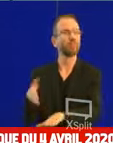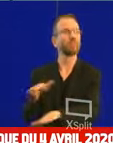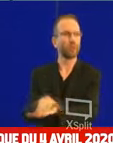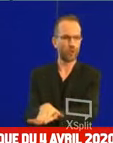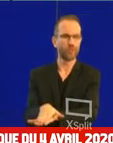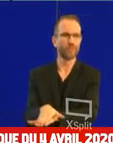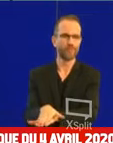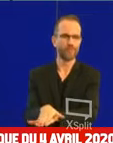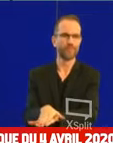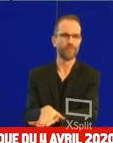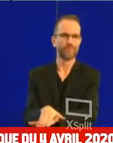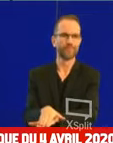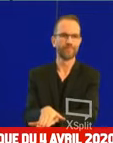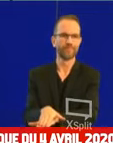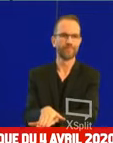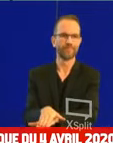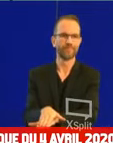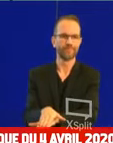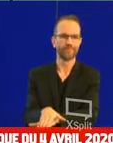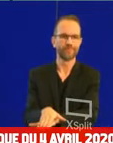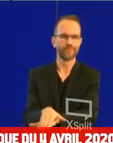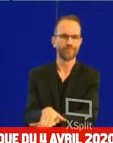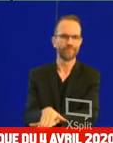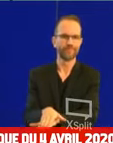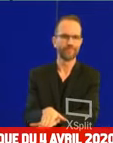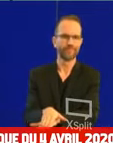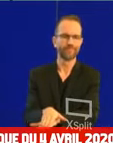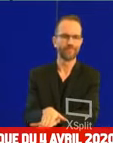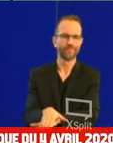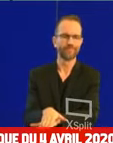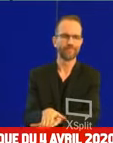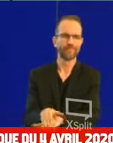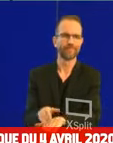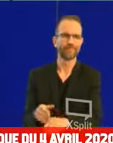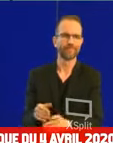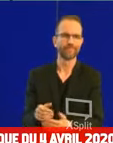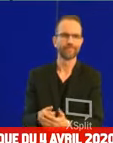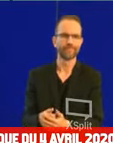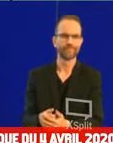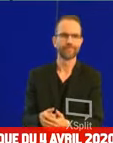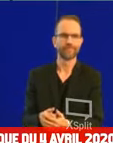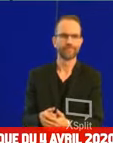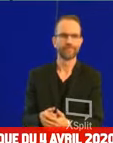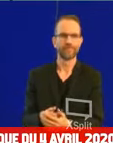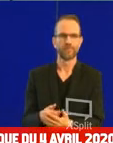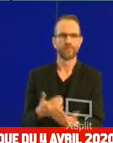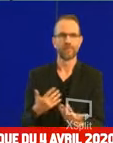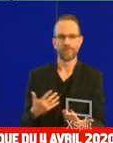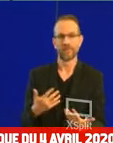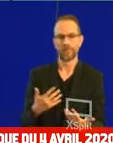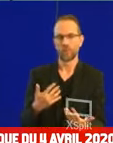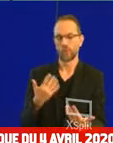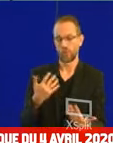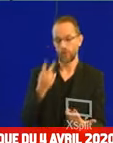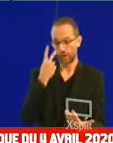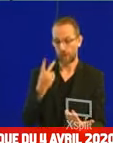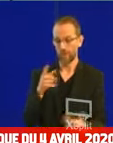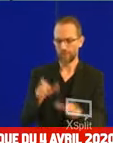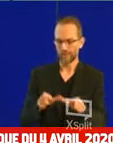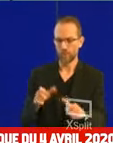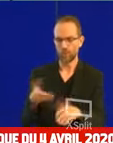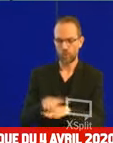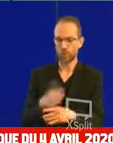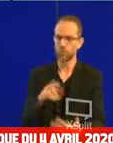c'est évidemment aussi un indicateur de la gravité de cette épidémie dans notre société